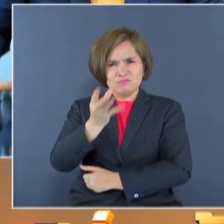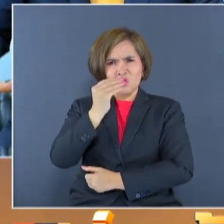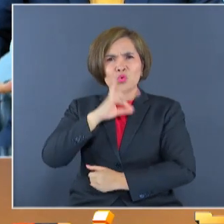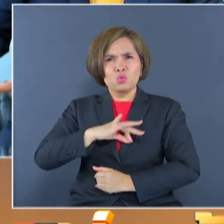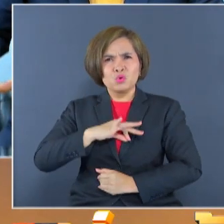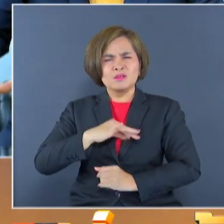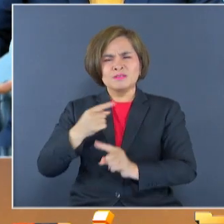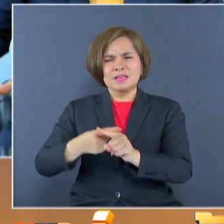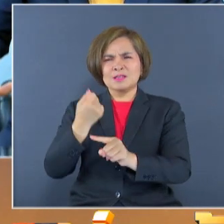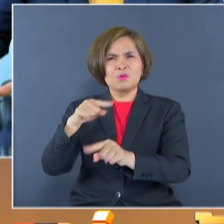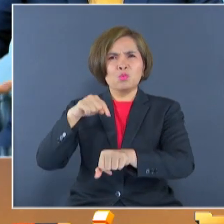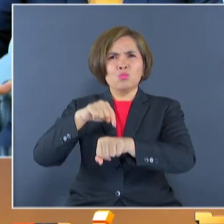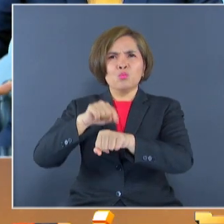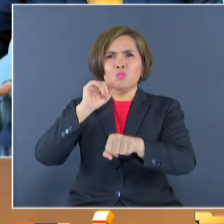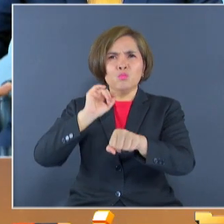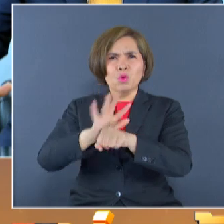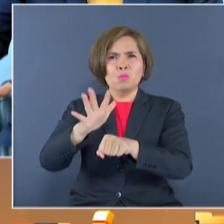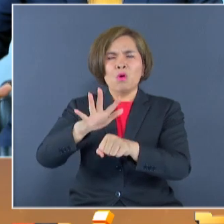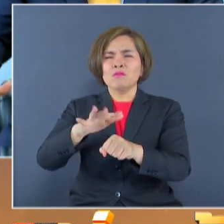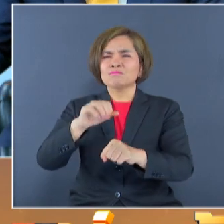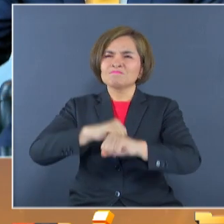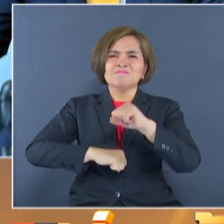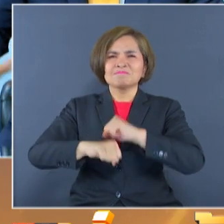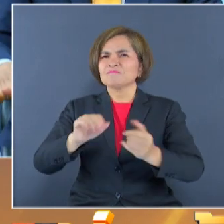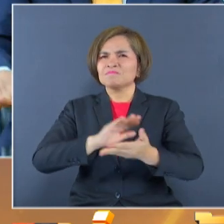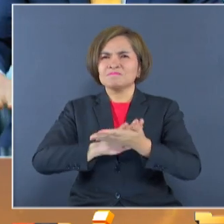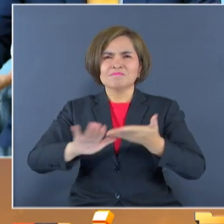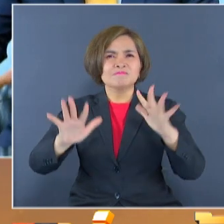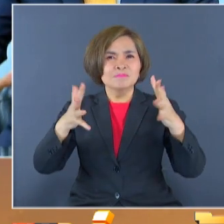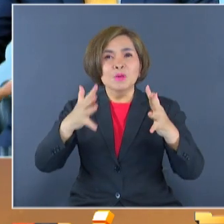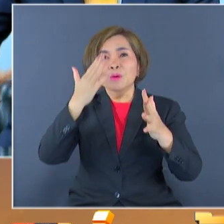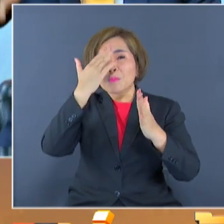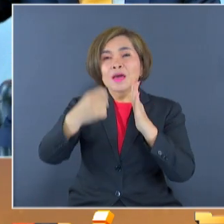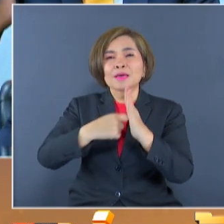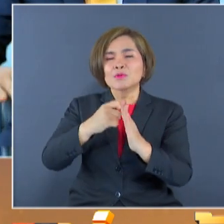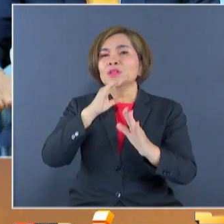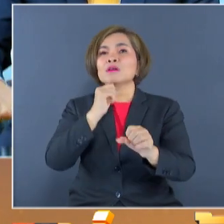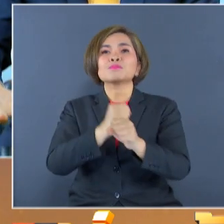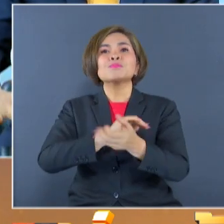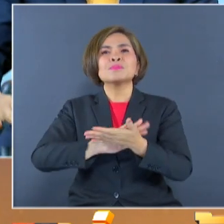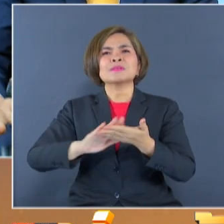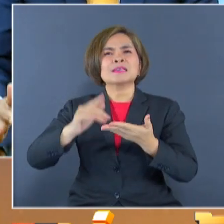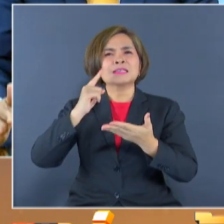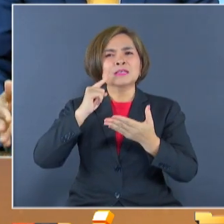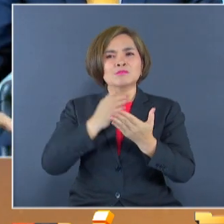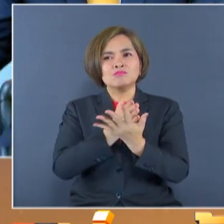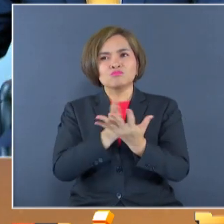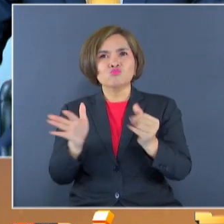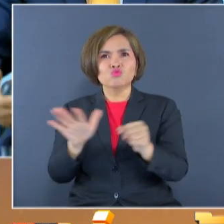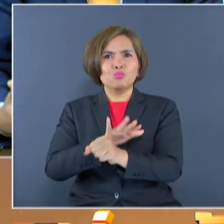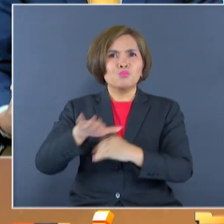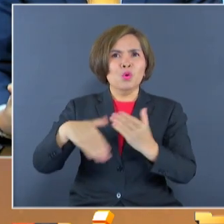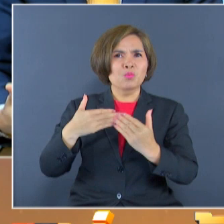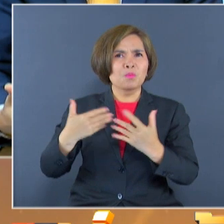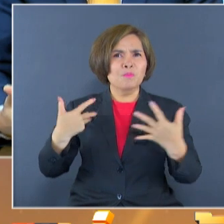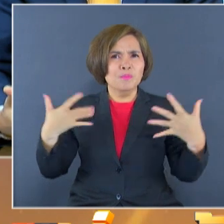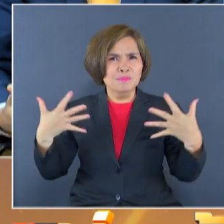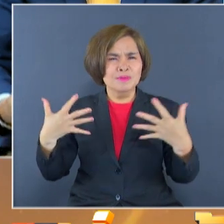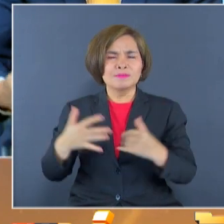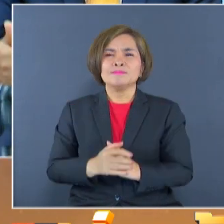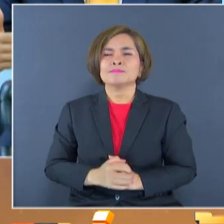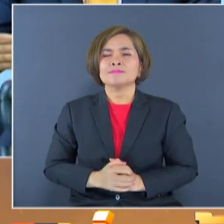fectวิ